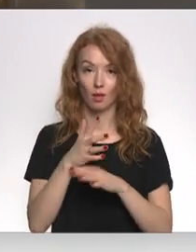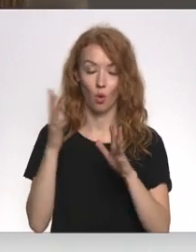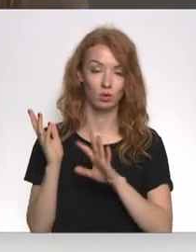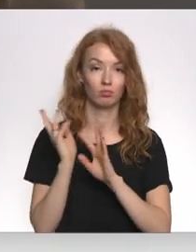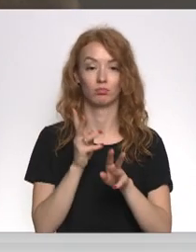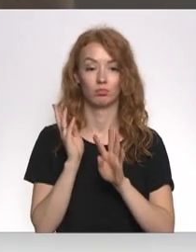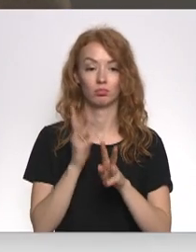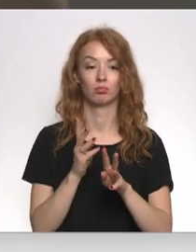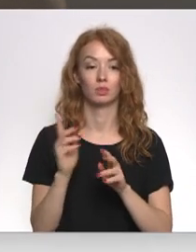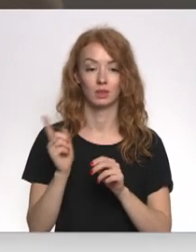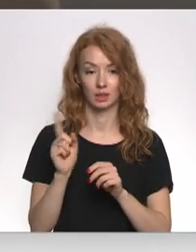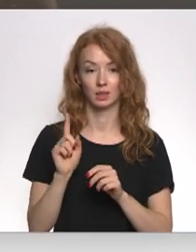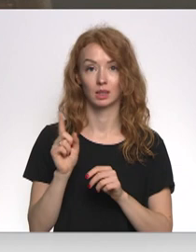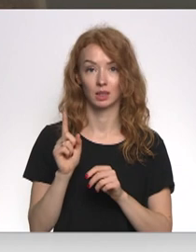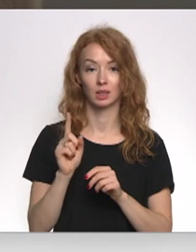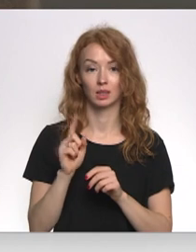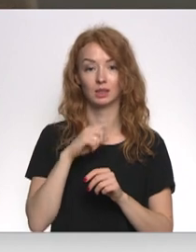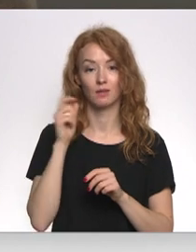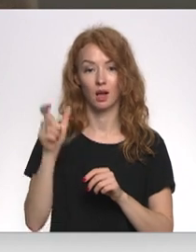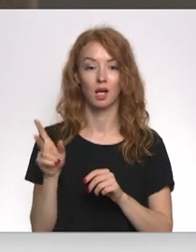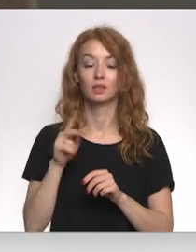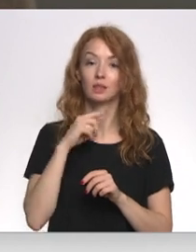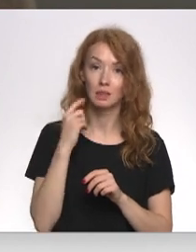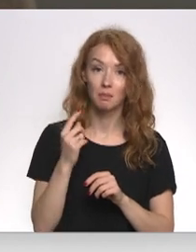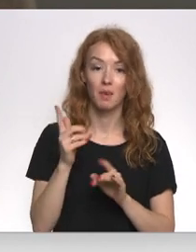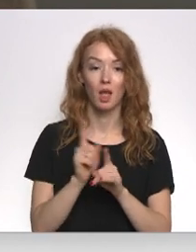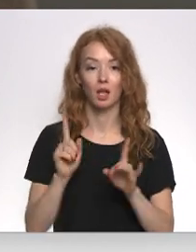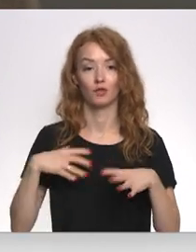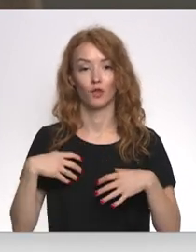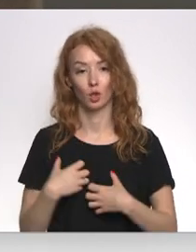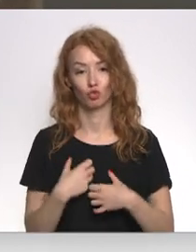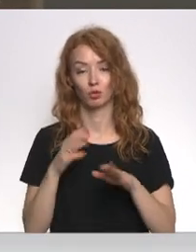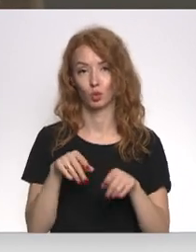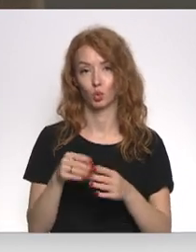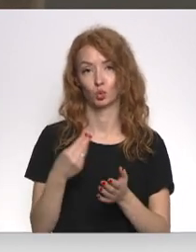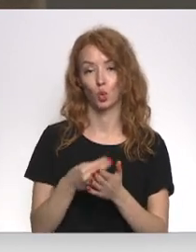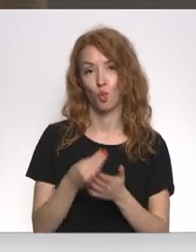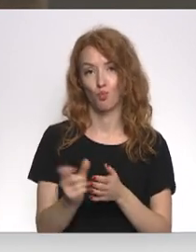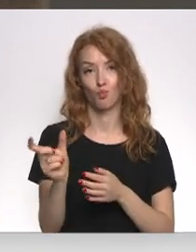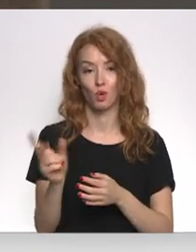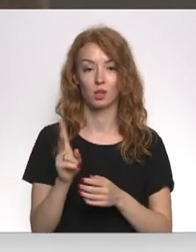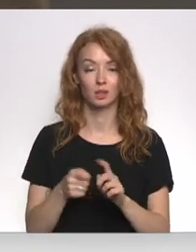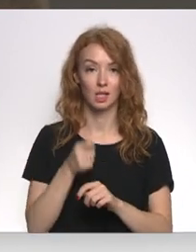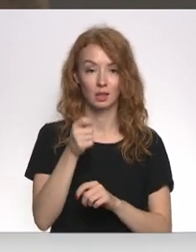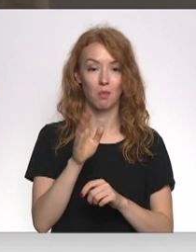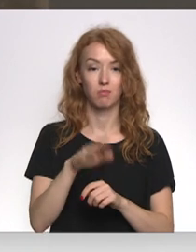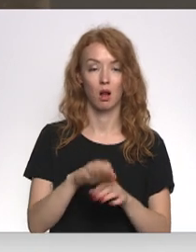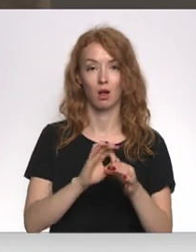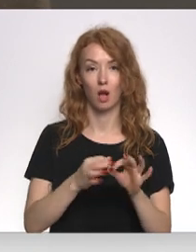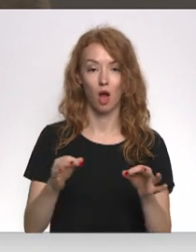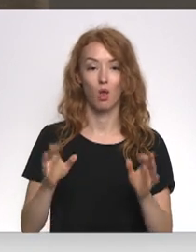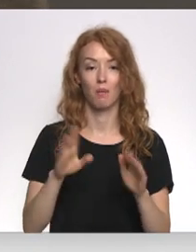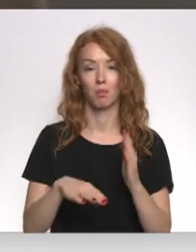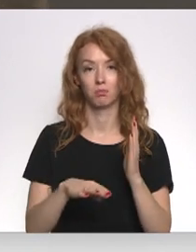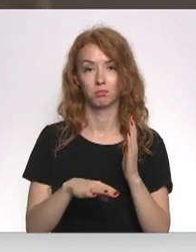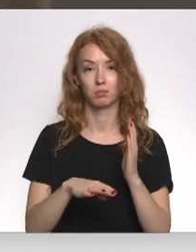jā, ir gribētāji, bet nu ir arī vīlušies par šo summu. Teiksim, tie, kas iesniedz par granulām,